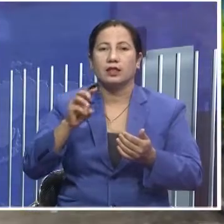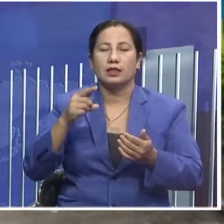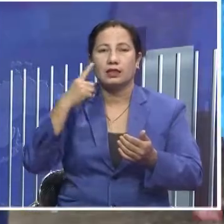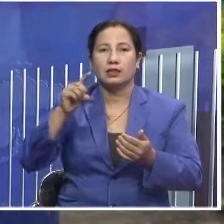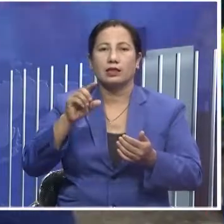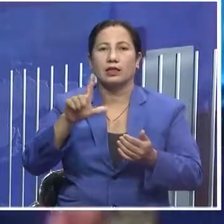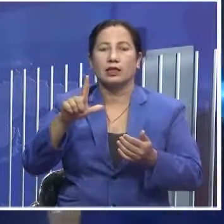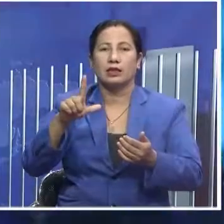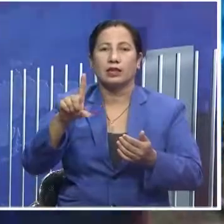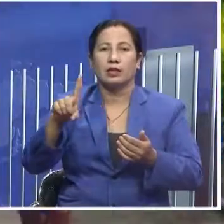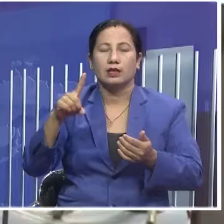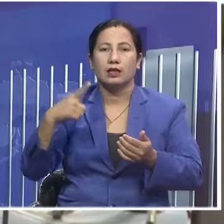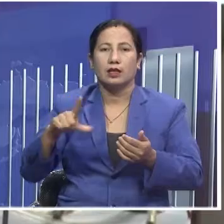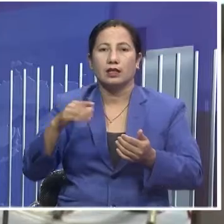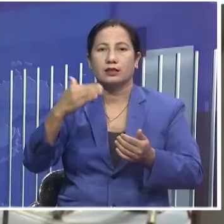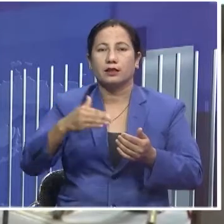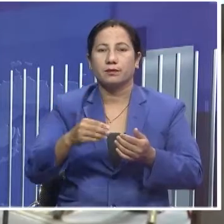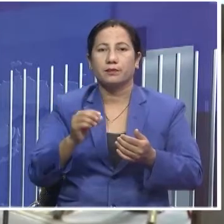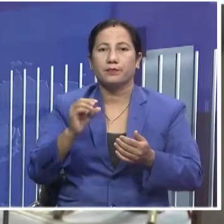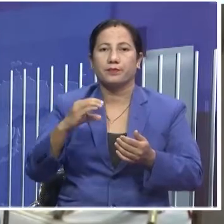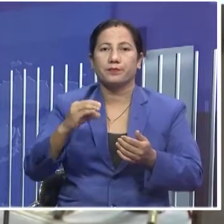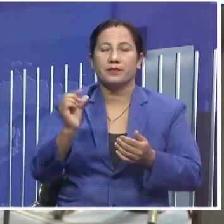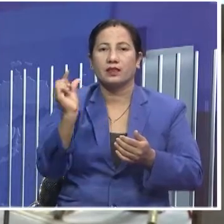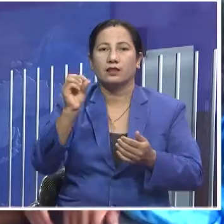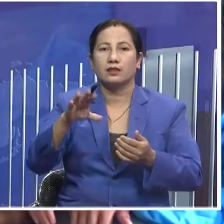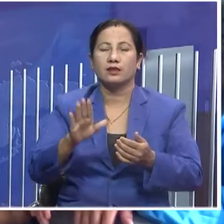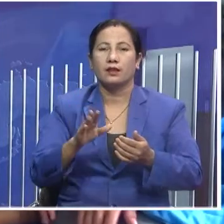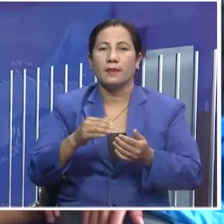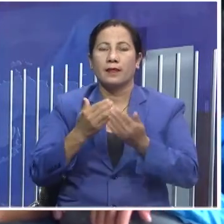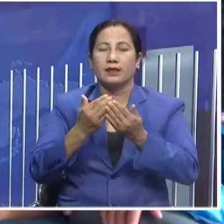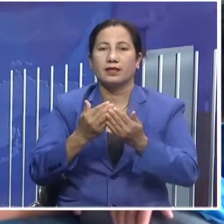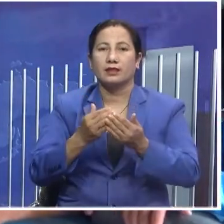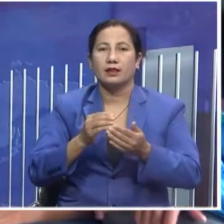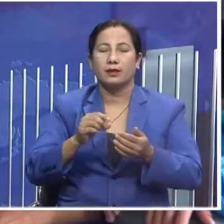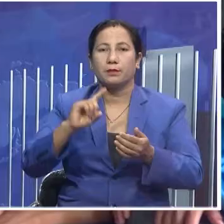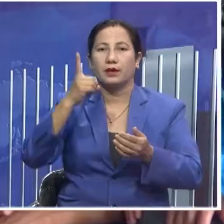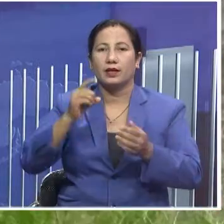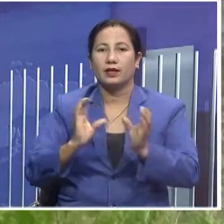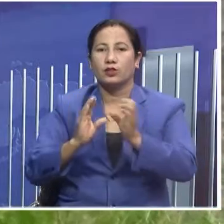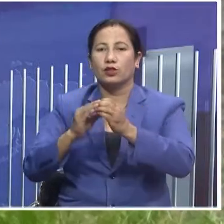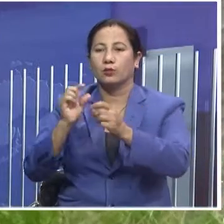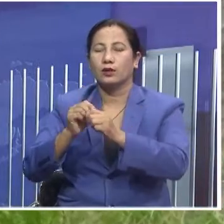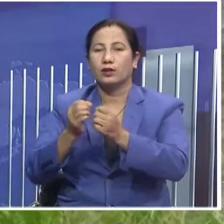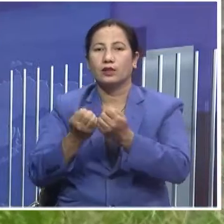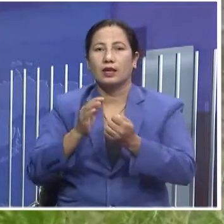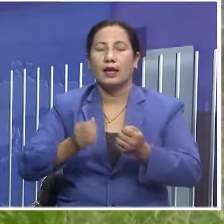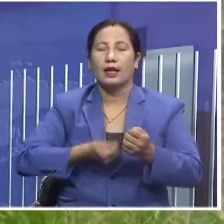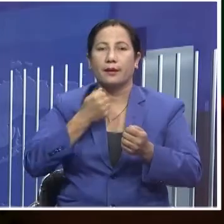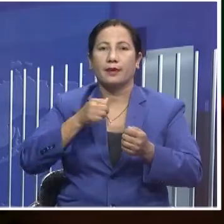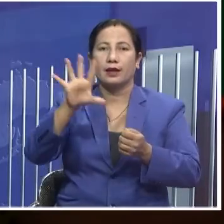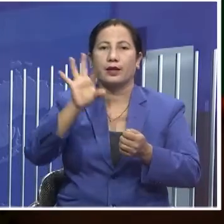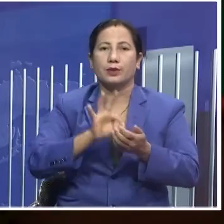व्यवस्था विद्यालयले मिलाएको छ। ऋण लिएर व्यवसाय गर्न चाहने विद्यार्थीले पहिले समूह गठन गर्दछन्। आफूले